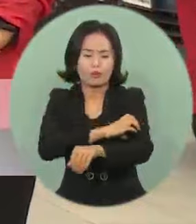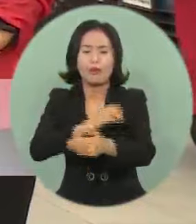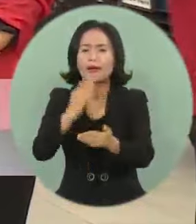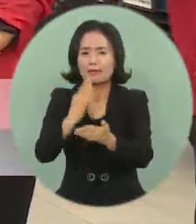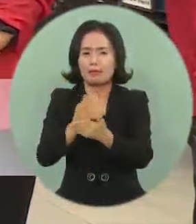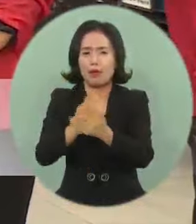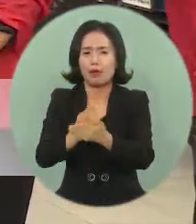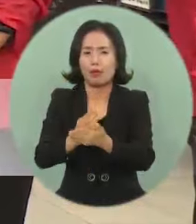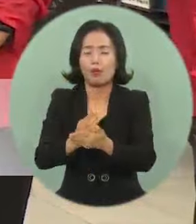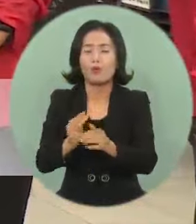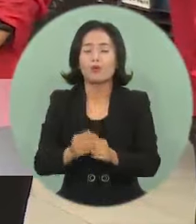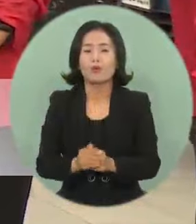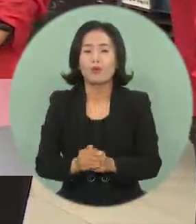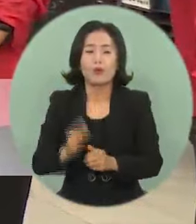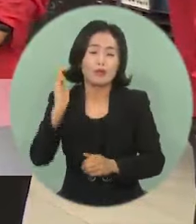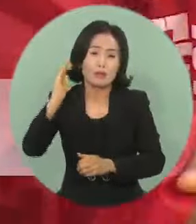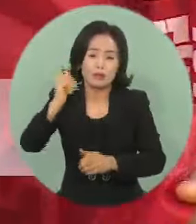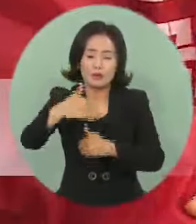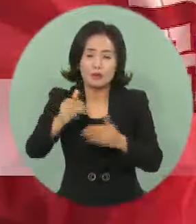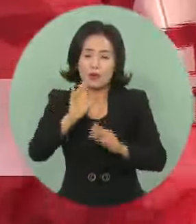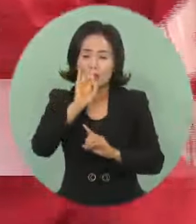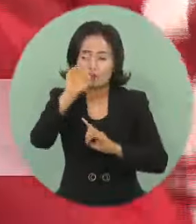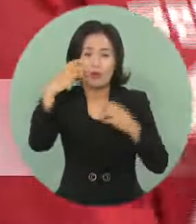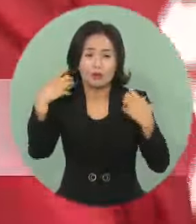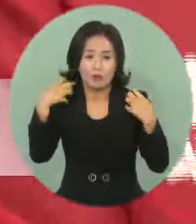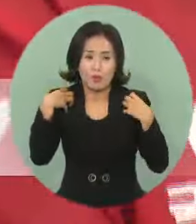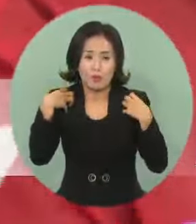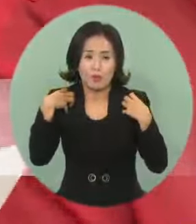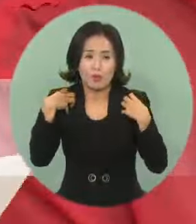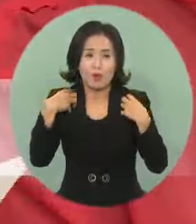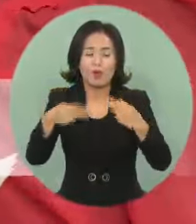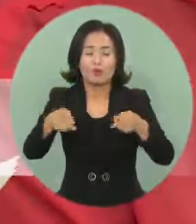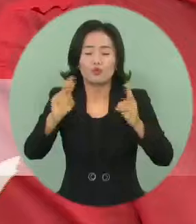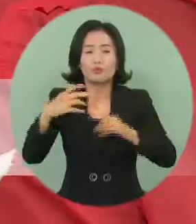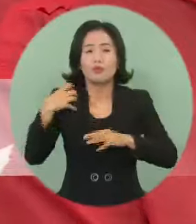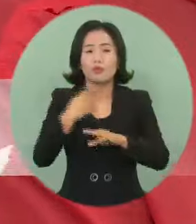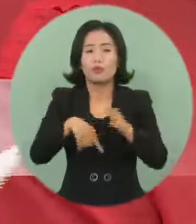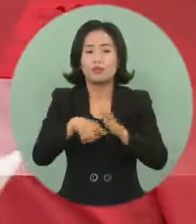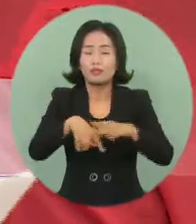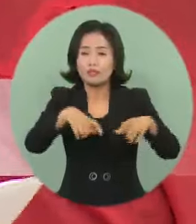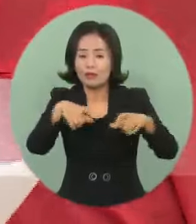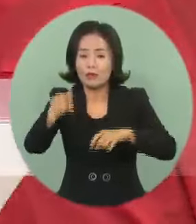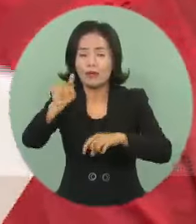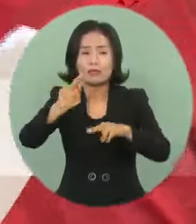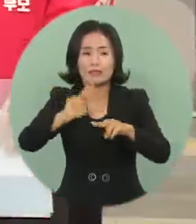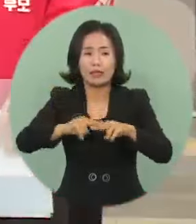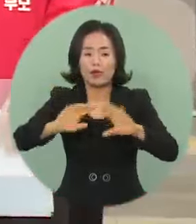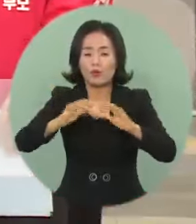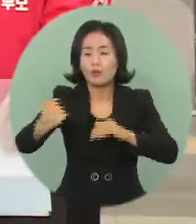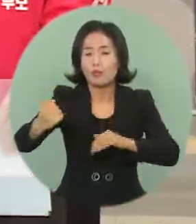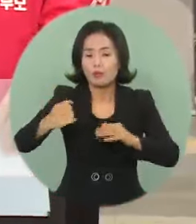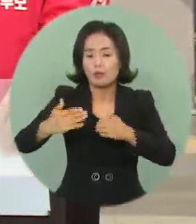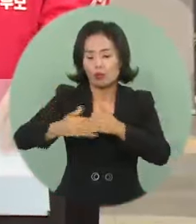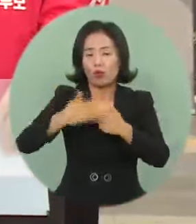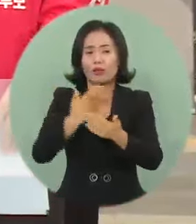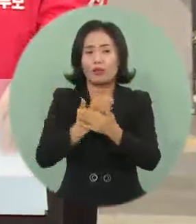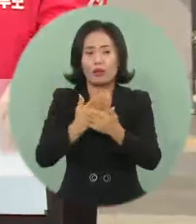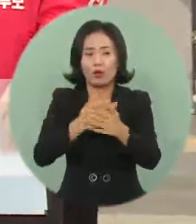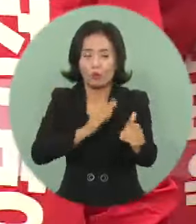광주 발전도 있다며 대통령실과 중앙정부의 가교 역할을 위해 지역구 한석은 국민의힘에